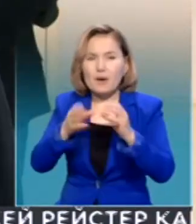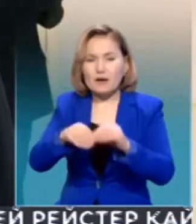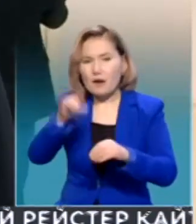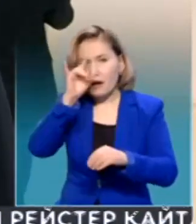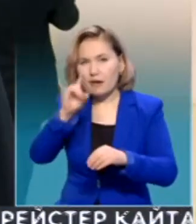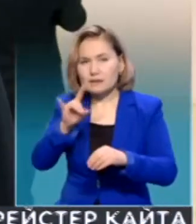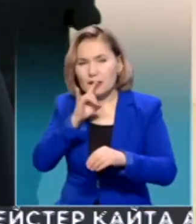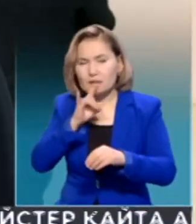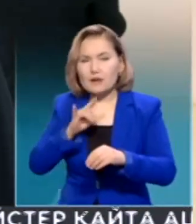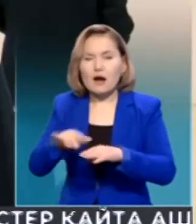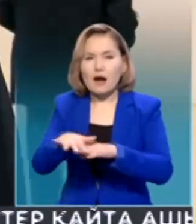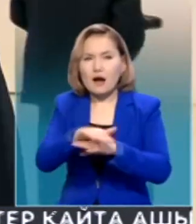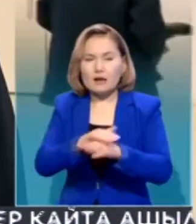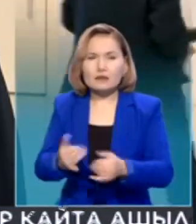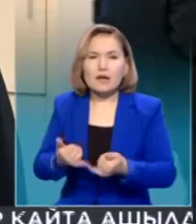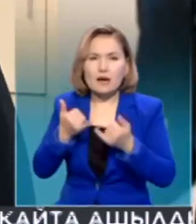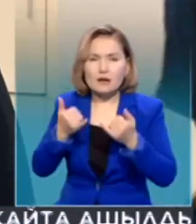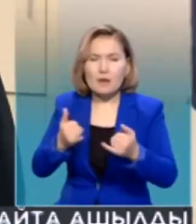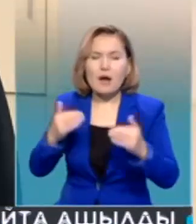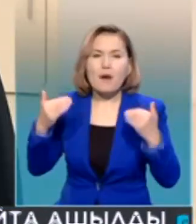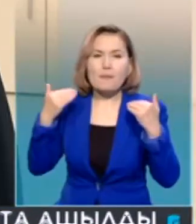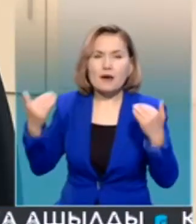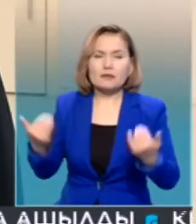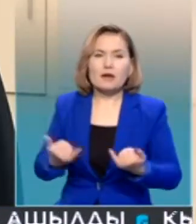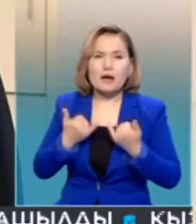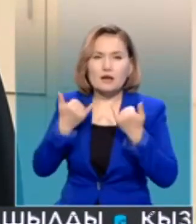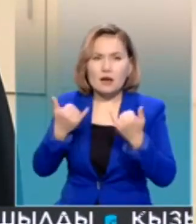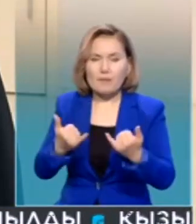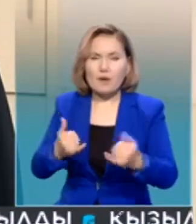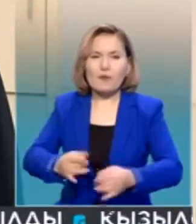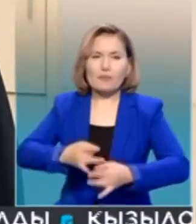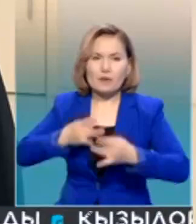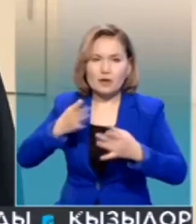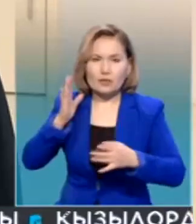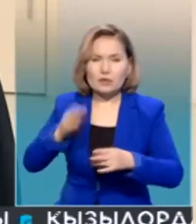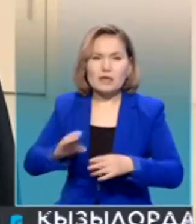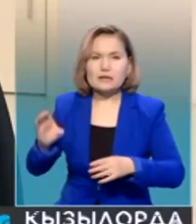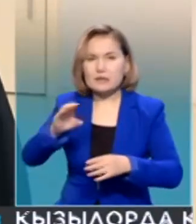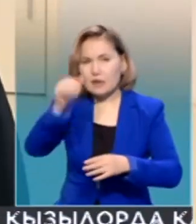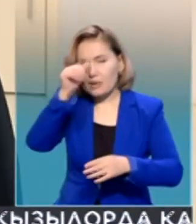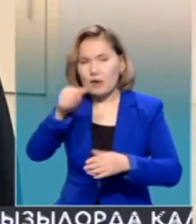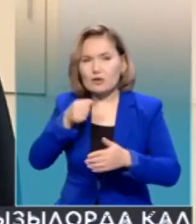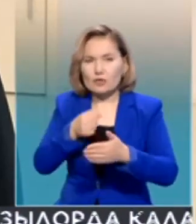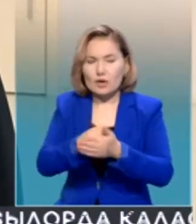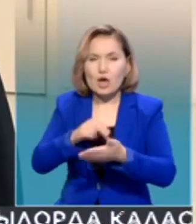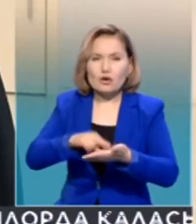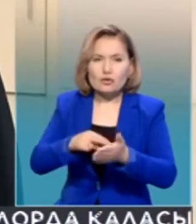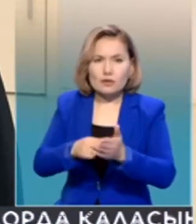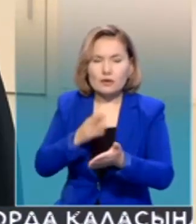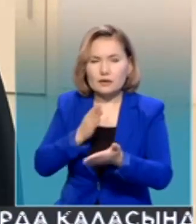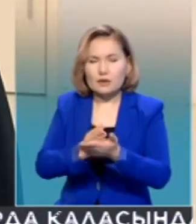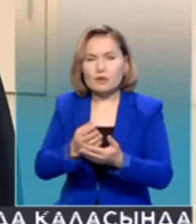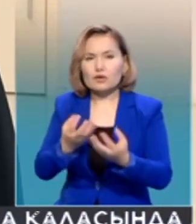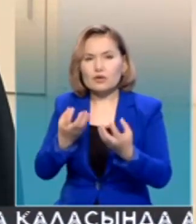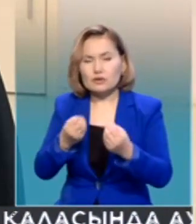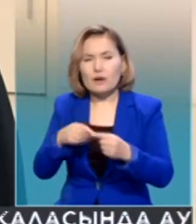өтеді. 42 айына дейін біршама шаралар жоспарланған. Және бұны шаралармен